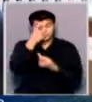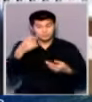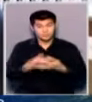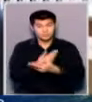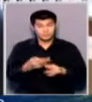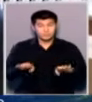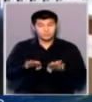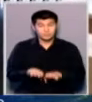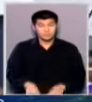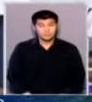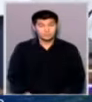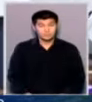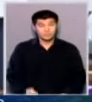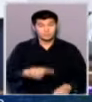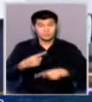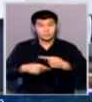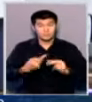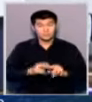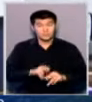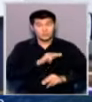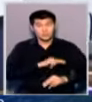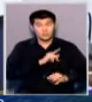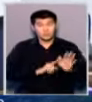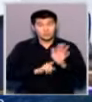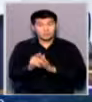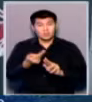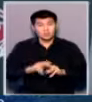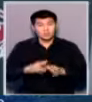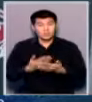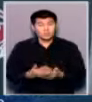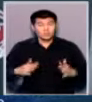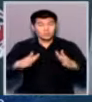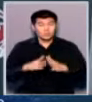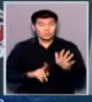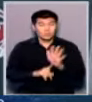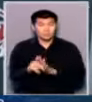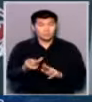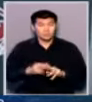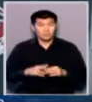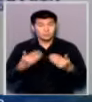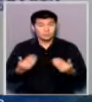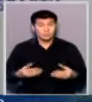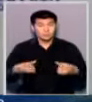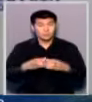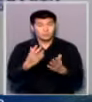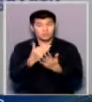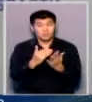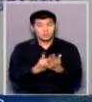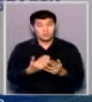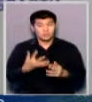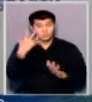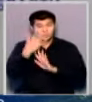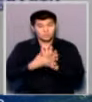отырады. Жаңаға мен өткенде де айтқан болатын, мысалы жұмысқа кіріп жүрсе, ата-анасының біреуі үйге кіріскіре бастаса, бұл категориядан түсіп қалады. Әрине, біз